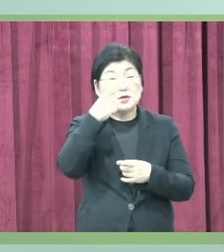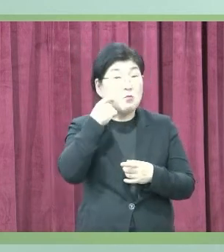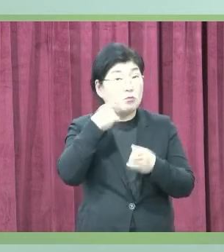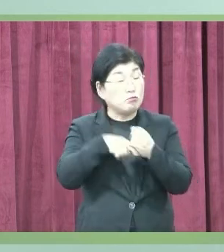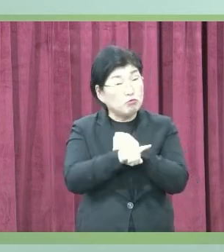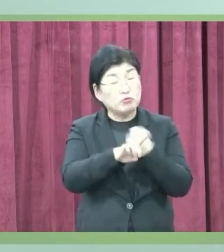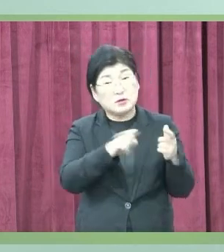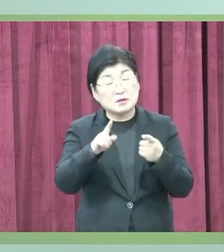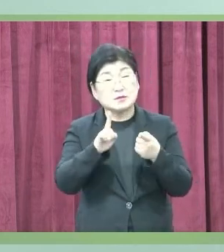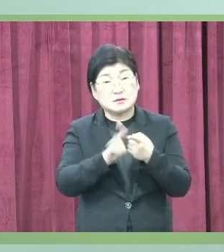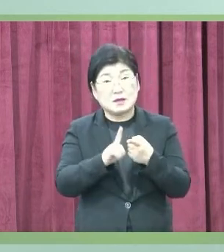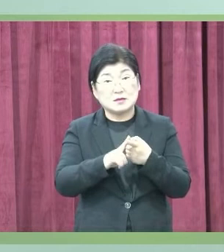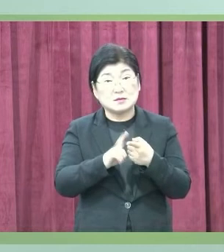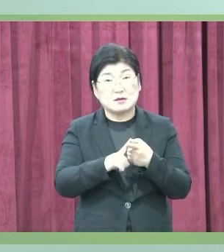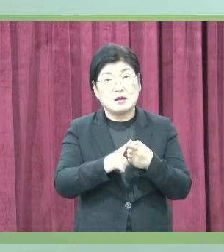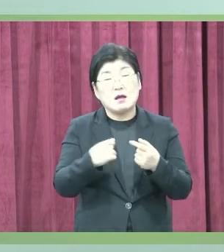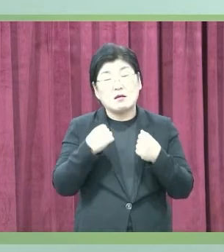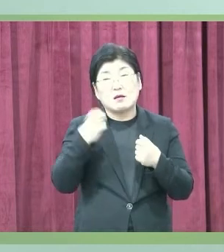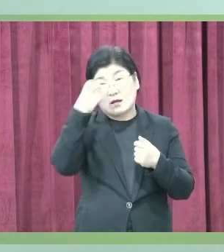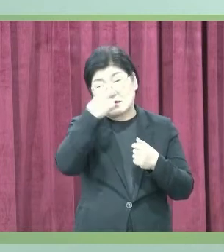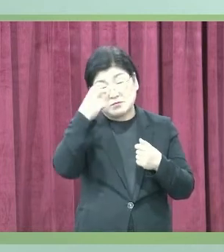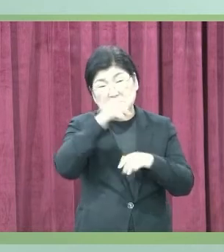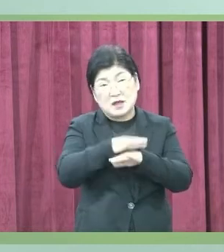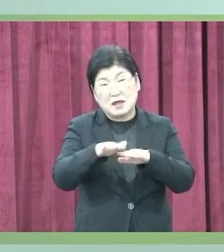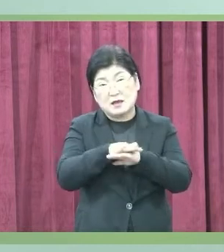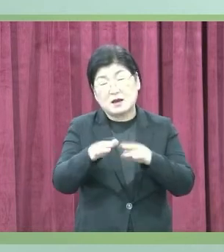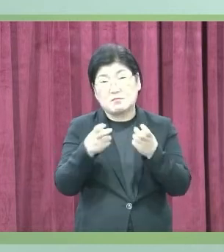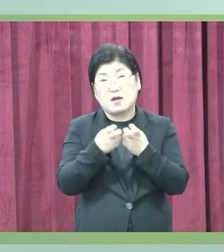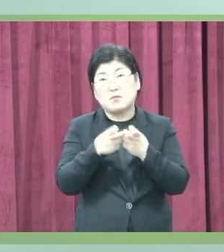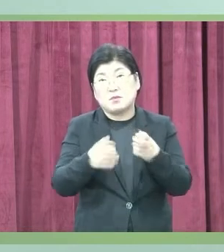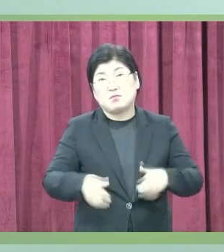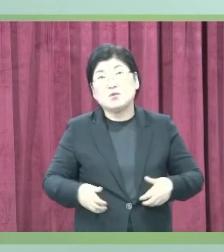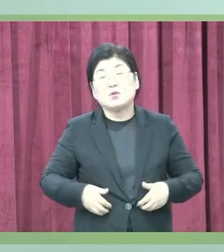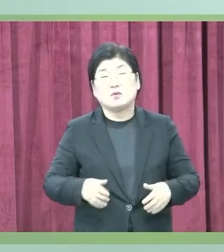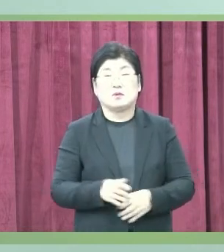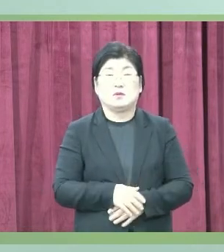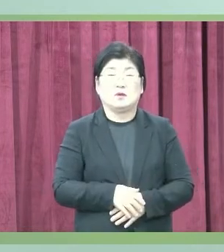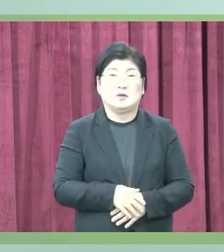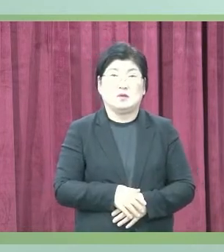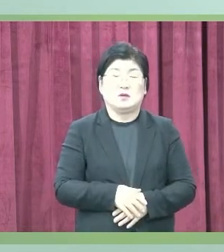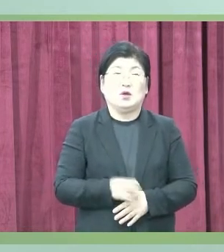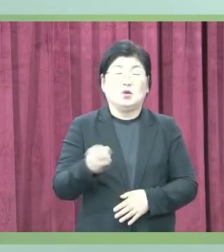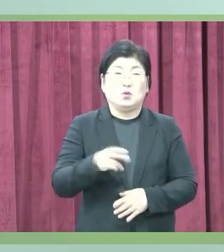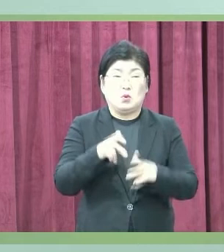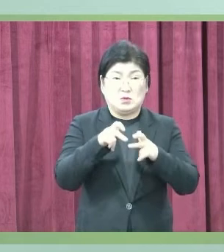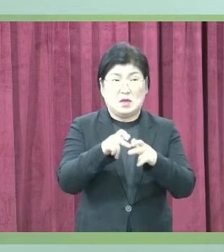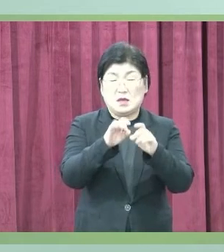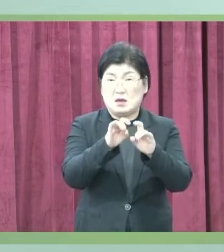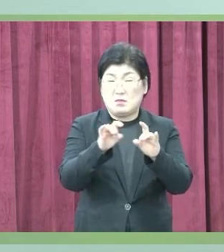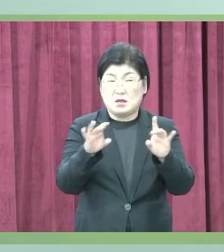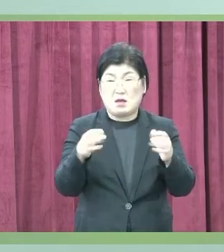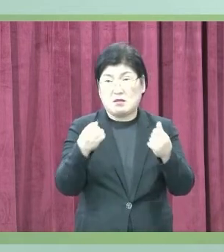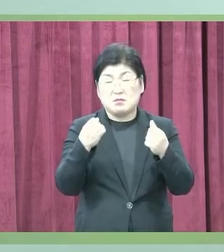우리가 건강검진 개선 방안에서 좀 해결하는 방안이 필요하지 않나라는 생각을 했습니다. 그리고 장애 유형별로도